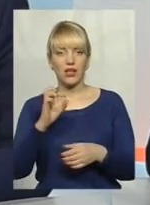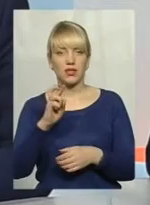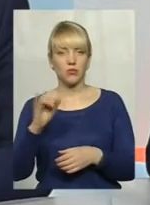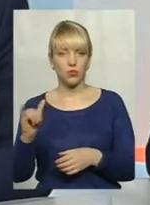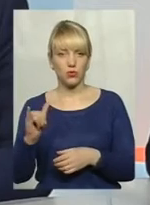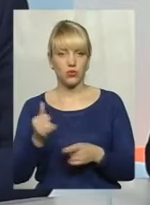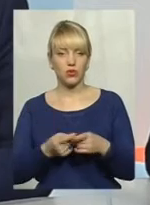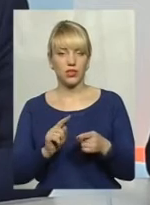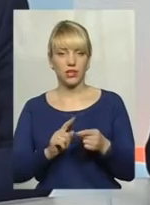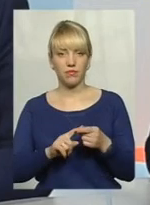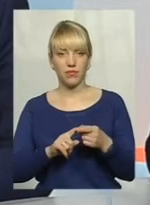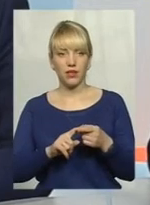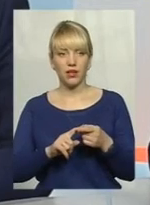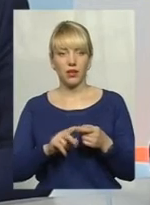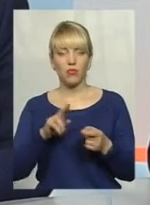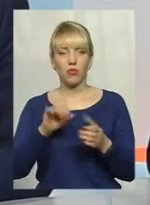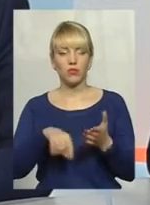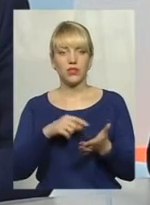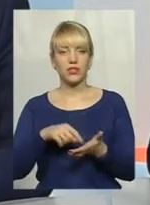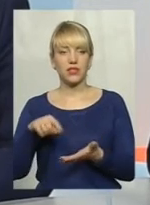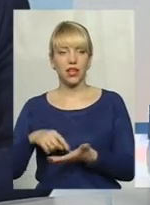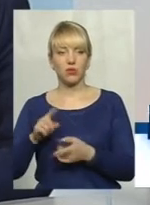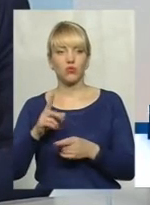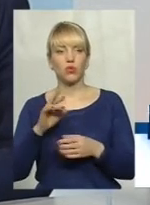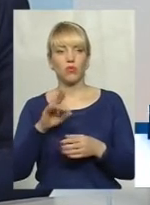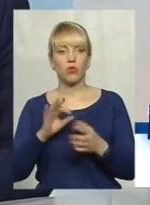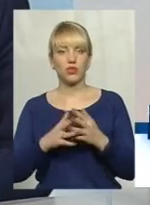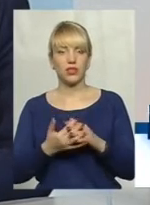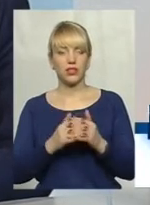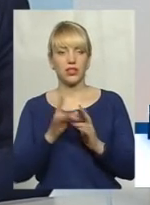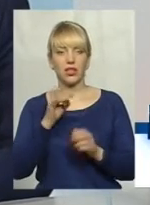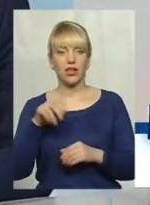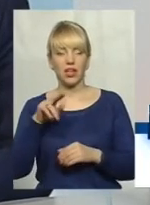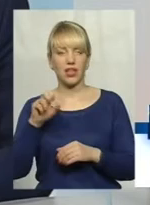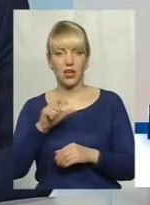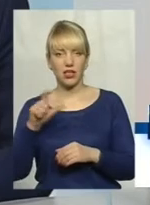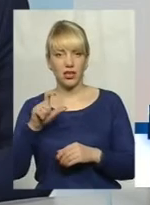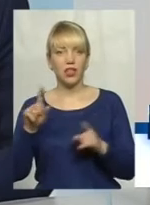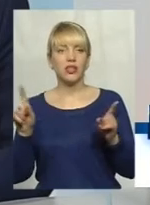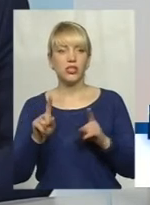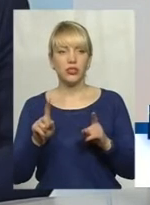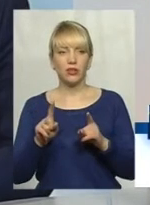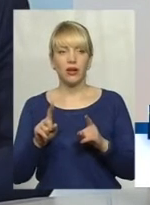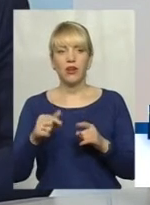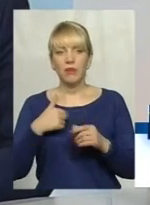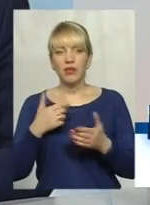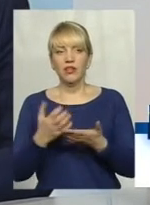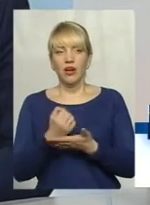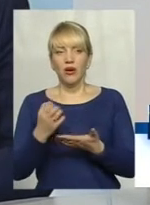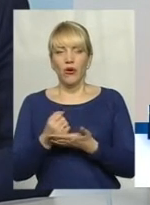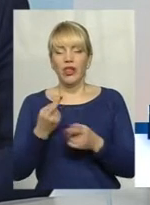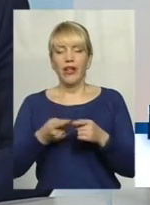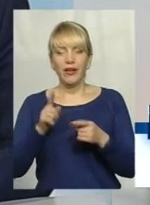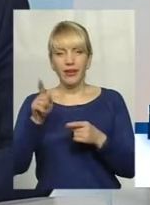це, скажімо так, по містах, тому що по сільських радах те, що ми знаходили ті